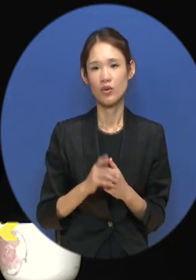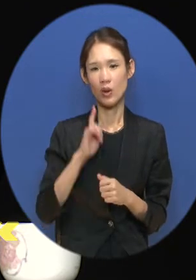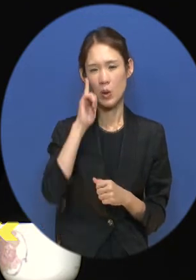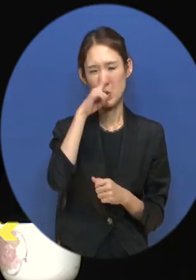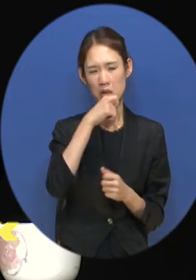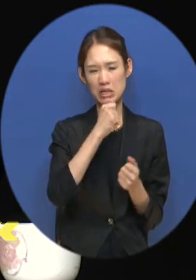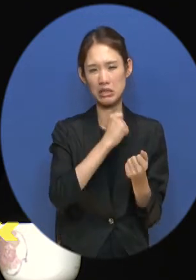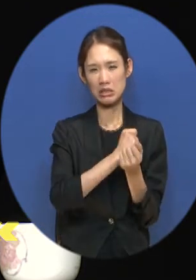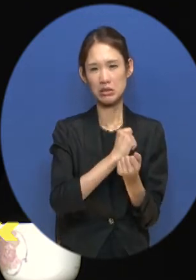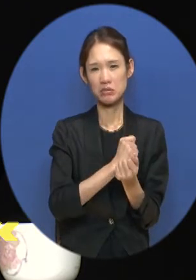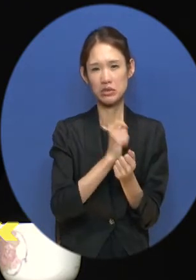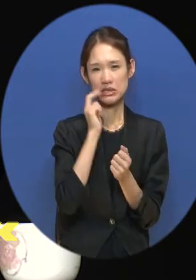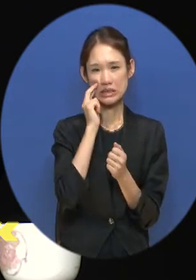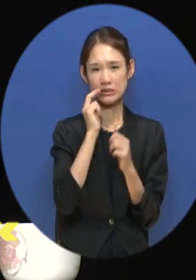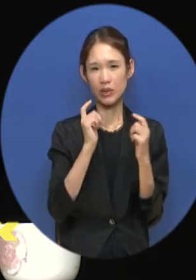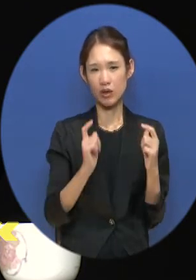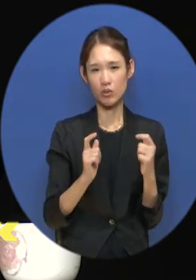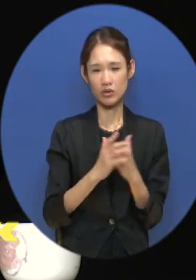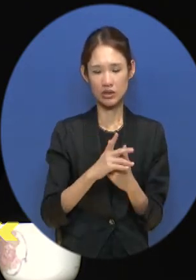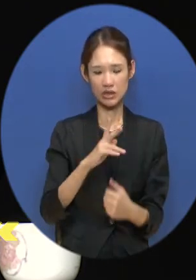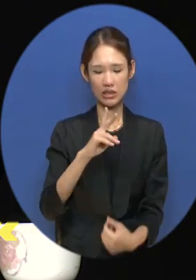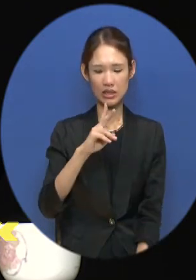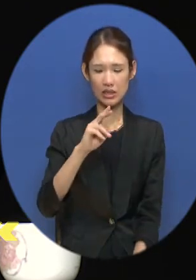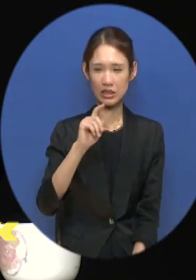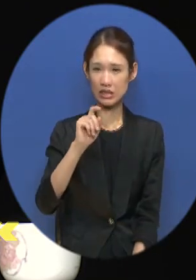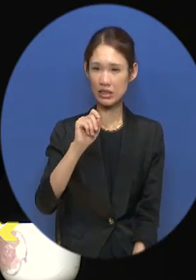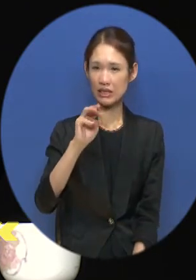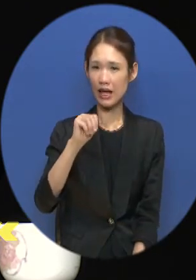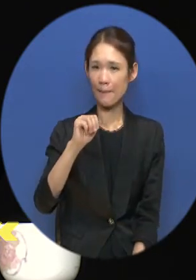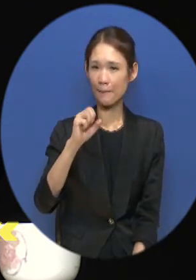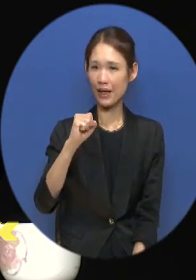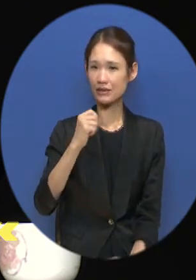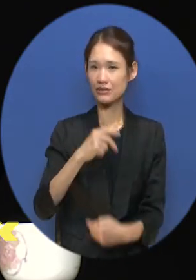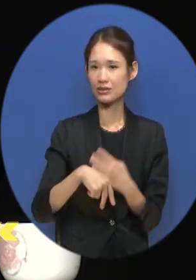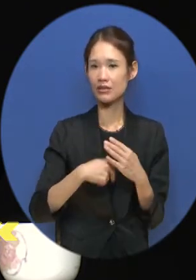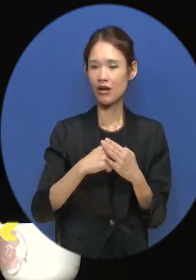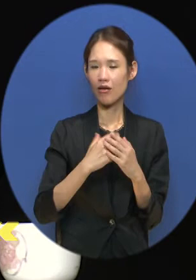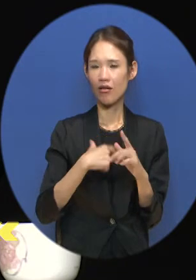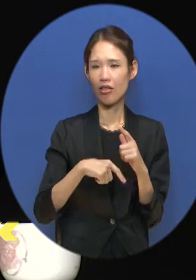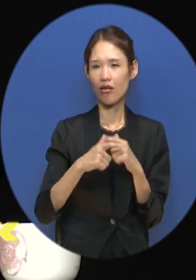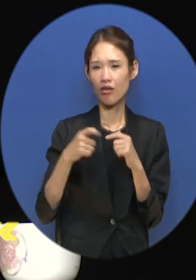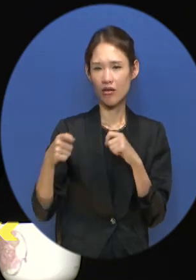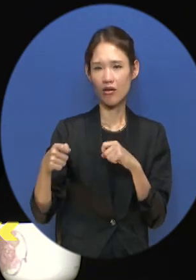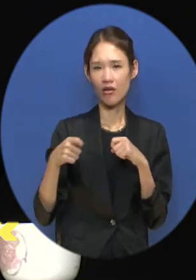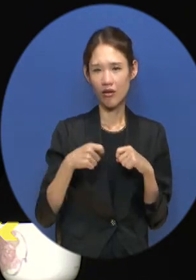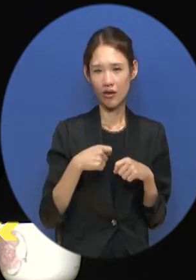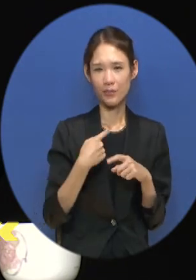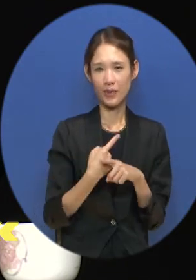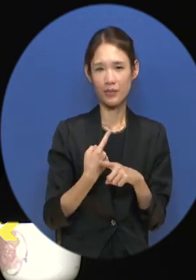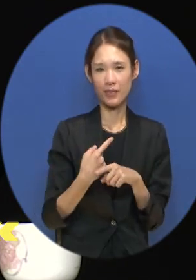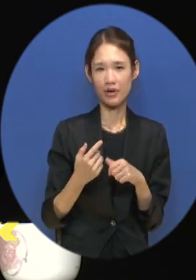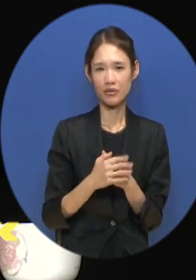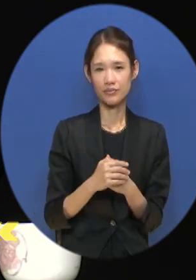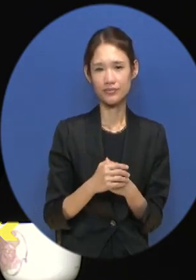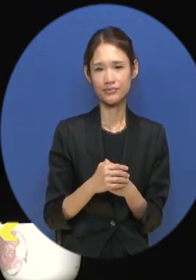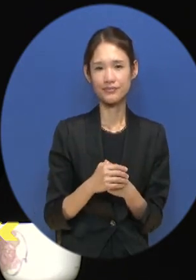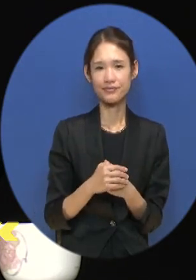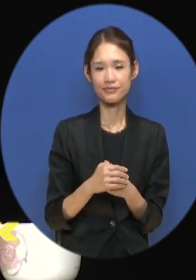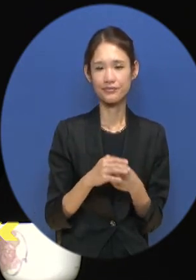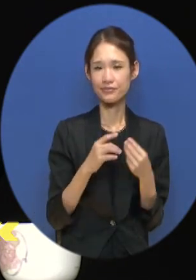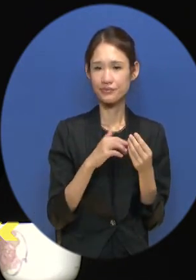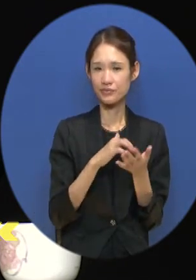지역에 대해서는 좀 TMS 시스템을 그렇습니다. 적용하는 것이 훨씬 바람직하겠죠. 그러니까 우선